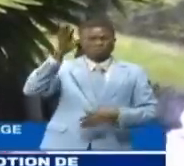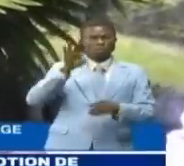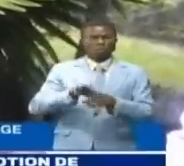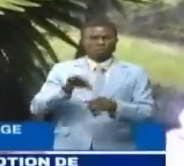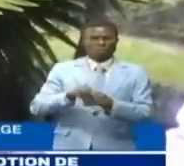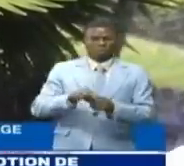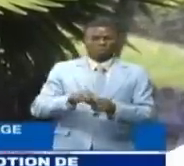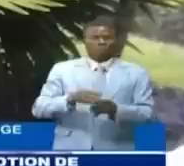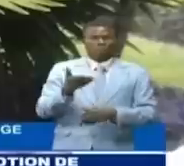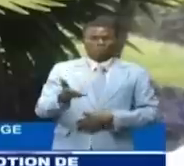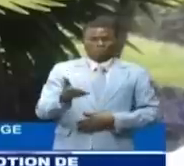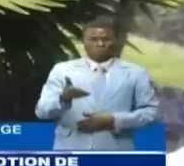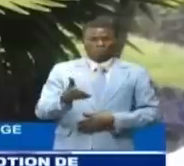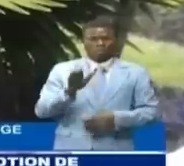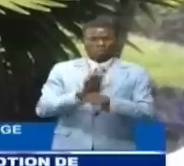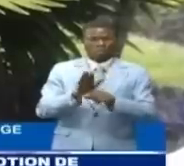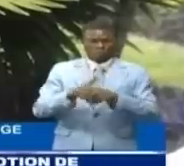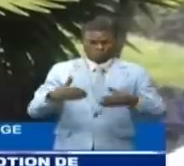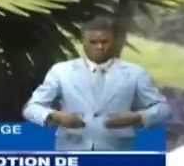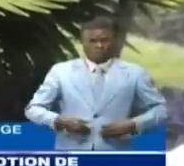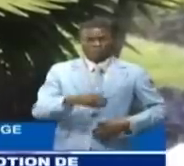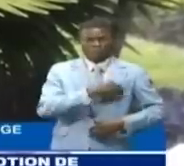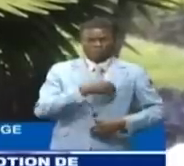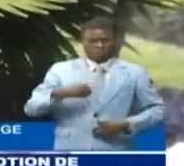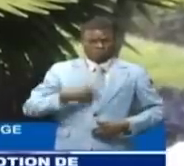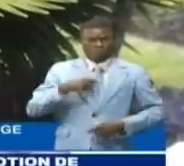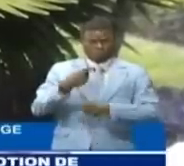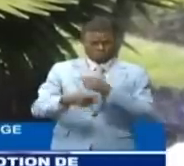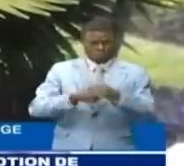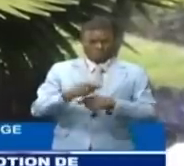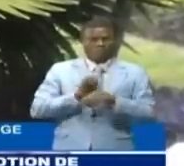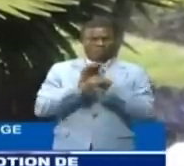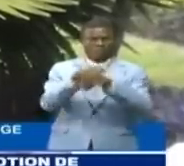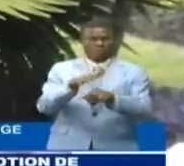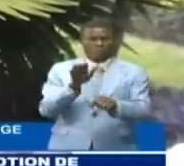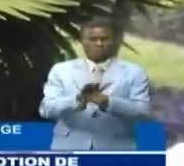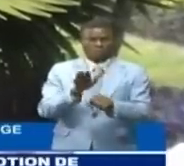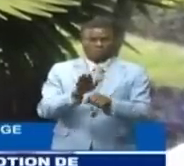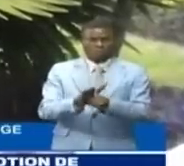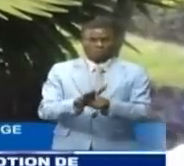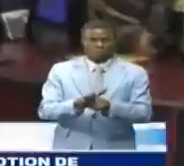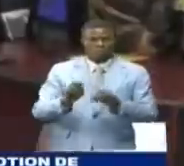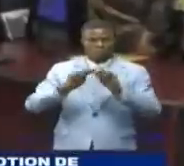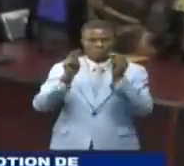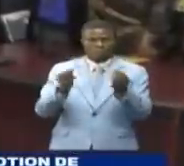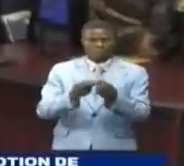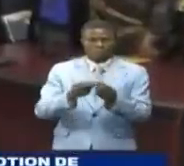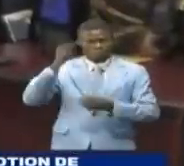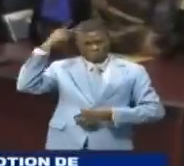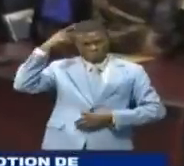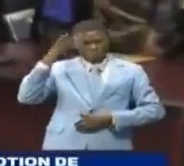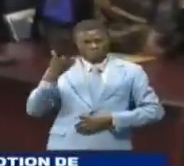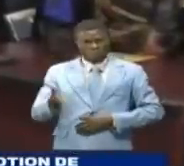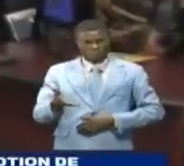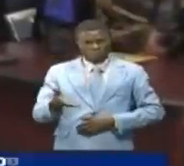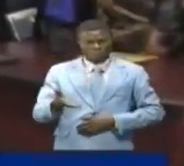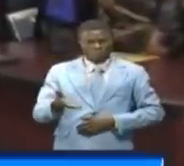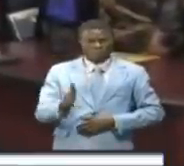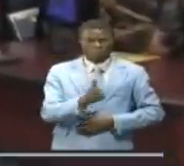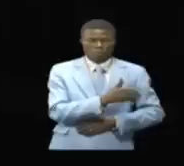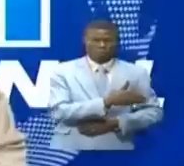échéances électorales. Il y a des jeunes, des femmes qui commencent à adhérer massivement au sein des partis politiques.